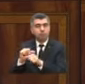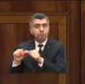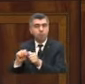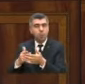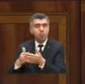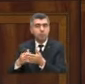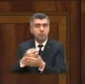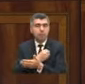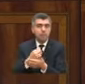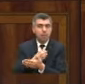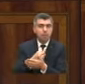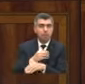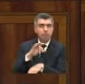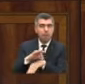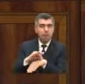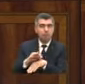الصحية المتواترة.